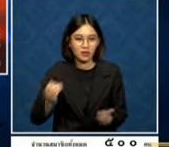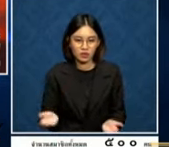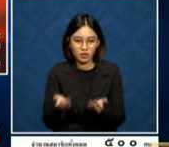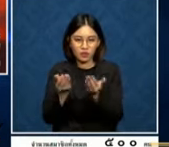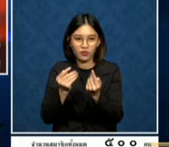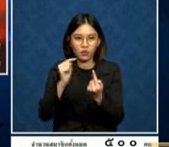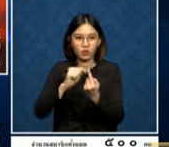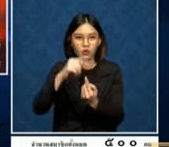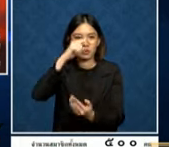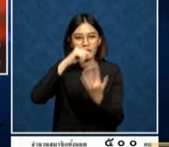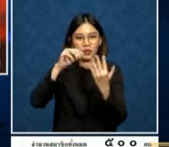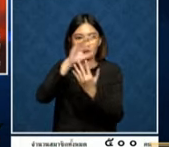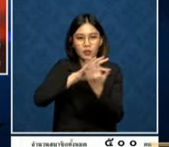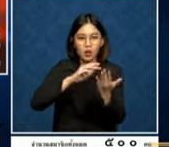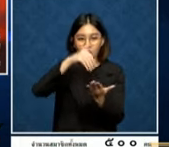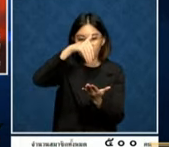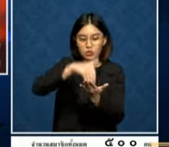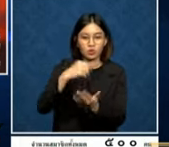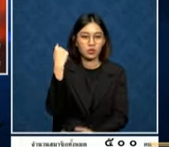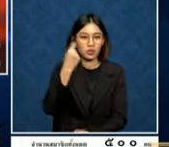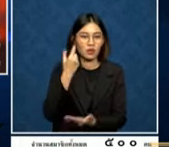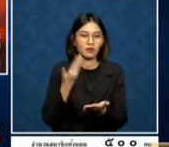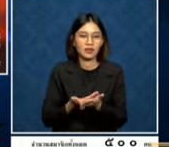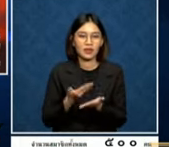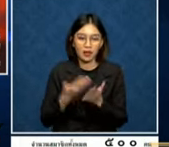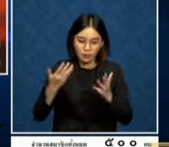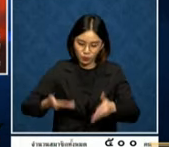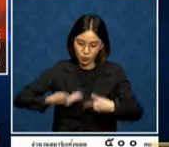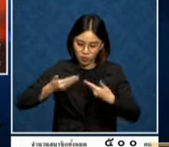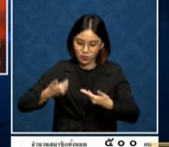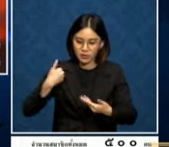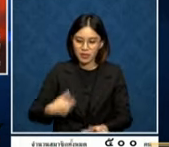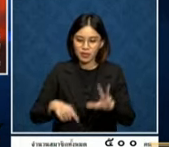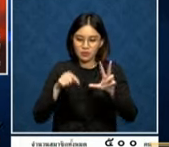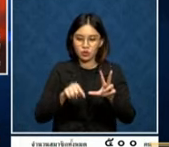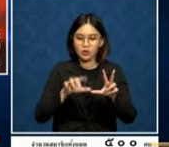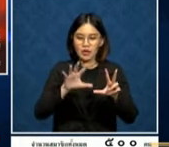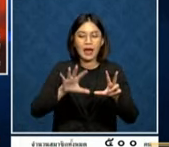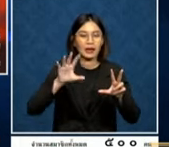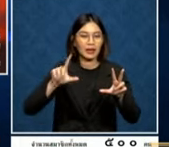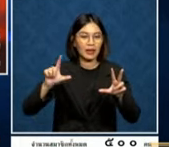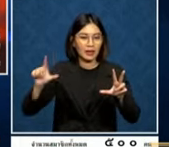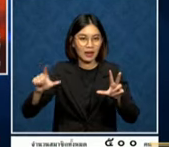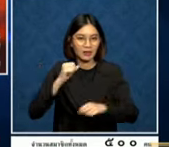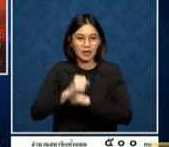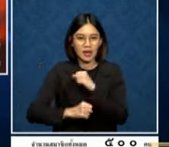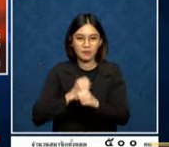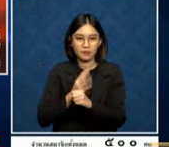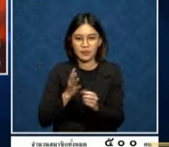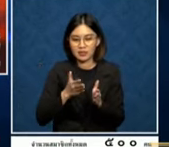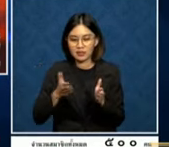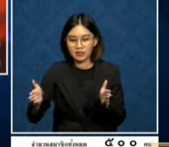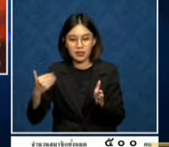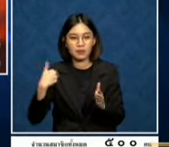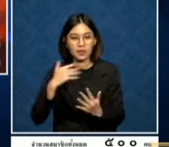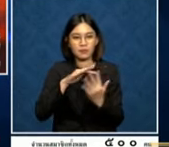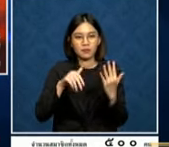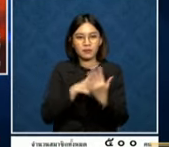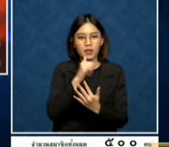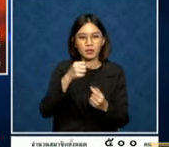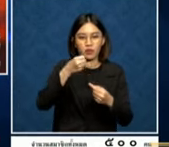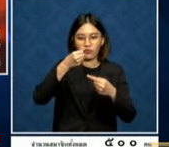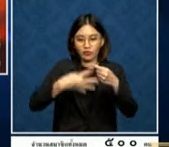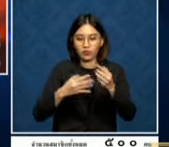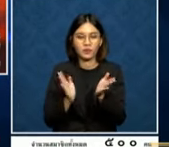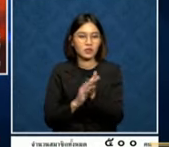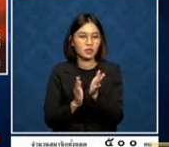tourism Hubผลักดันให้ไทยมีรายได้ค่ะจากการการท่องเที่ยว 3.5ล้านล้านบาทใน 4ปีด้วยยุทธศาสตร์ 4ด้านดิฉันต้องขอชื่น